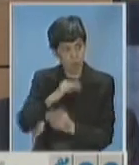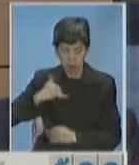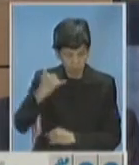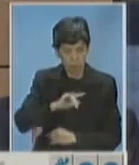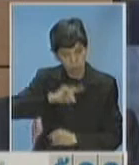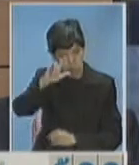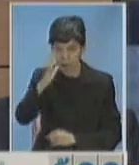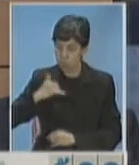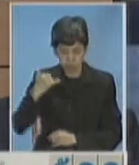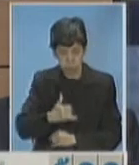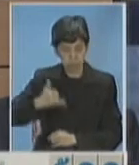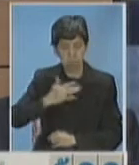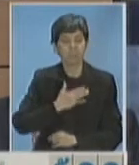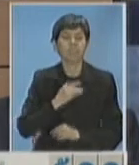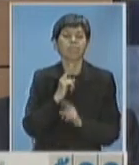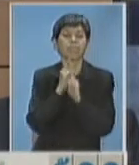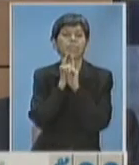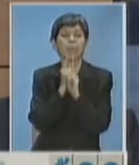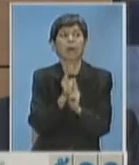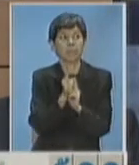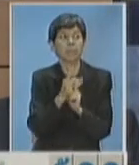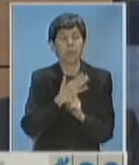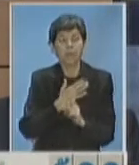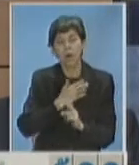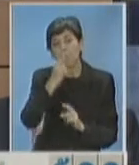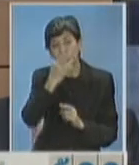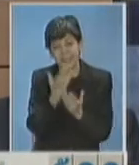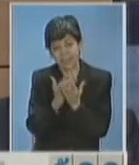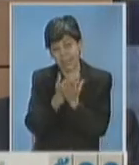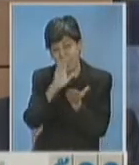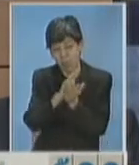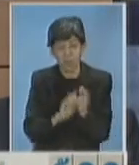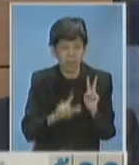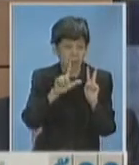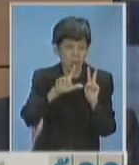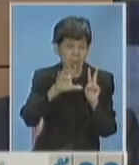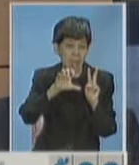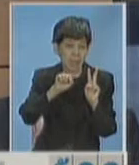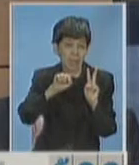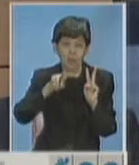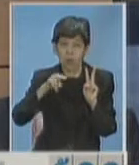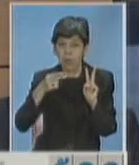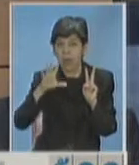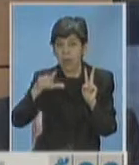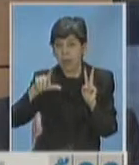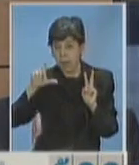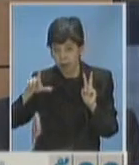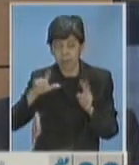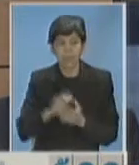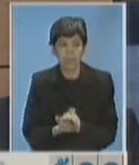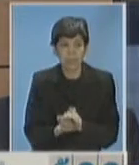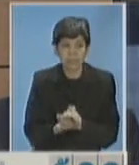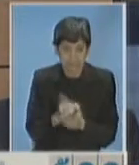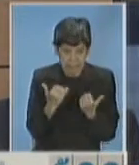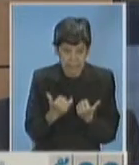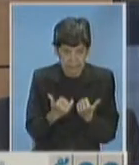เด็ดขาดผมได้ปฏิบัติตามนั้นและได้เห็นว่างบประมาณ 2,525,000 ล้านที่ก